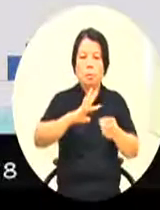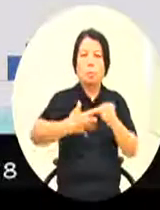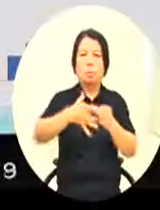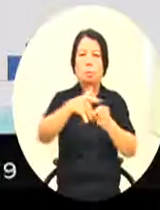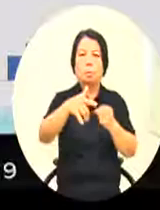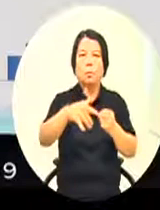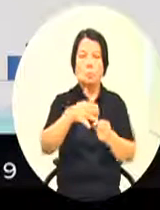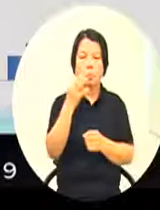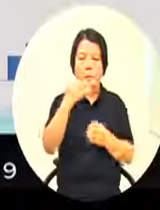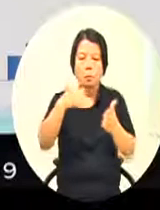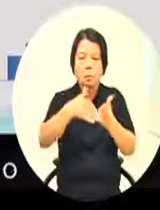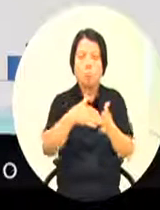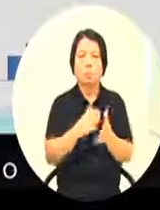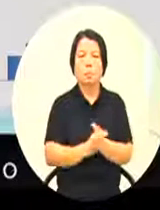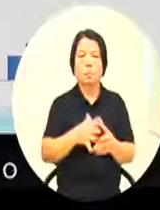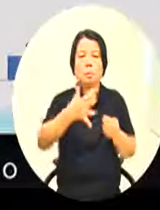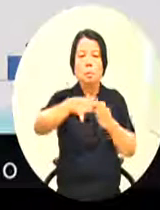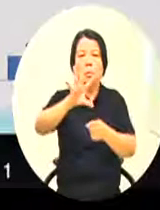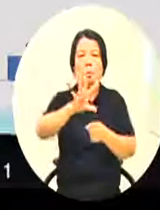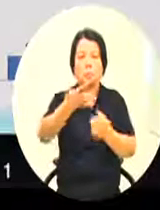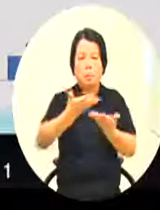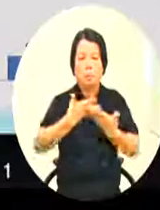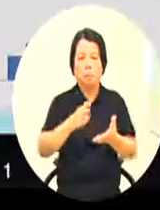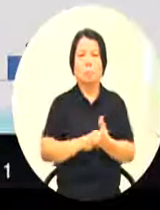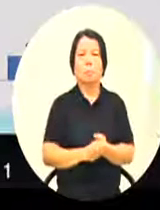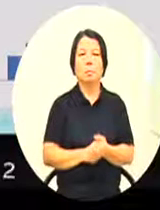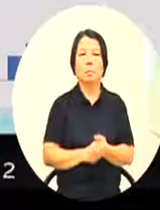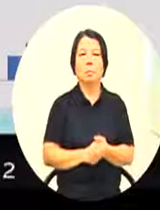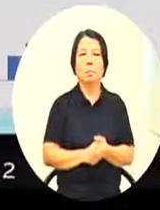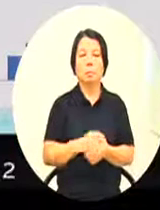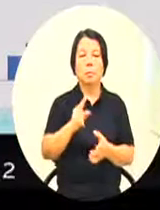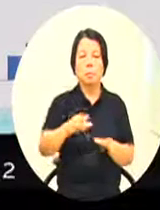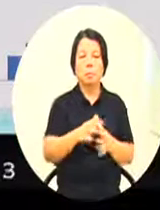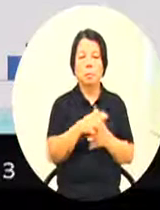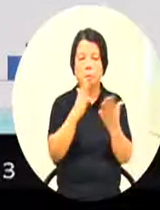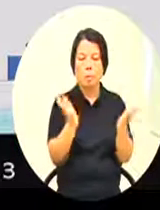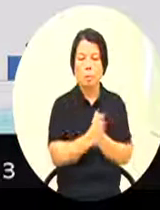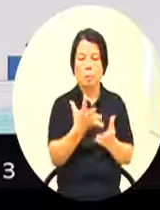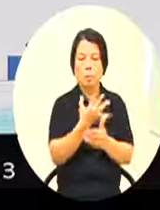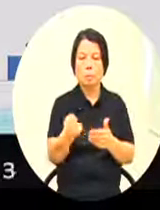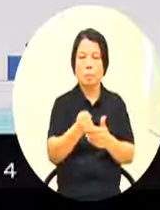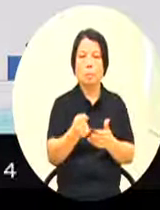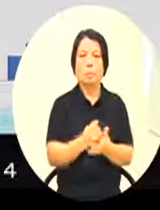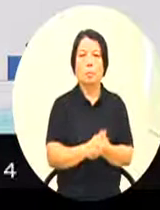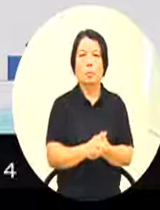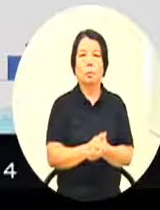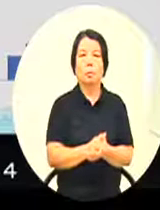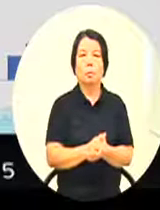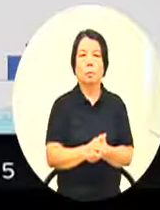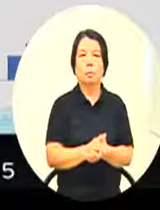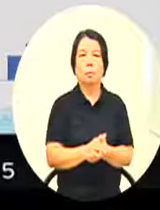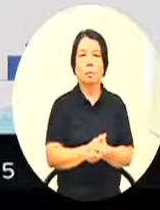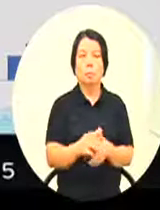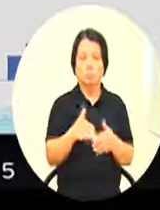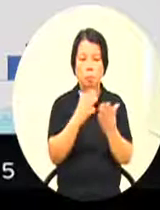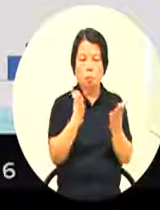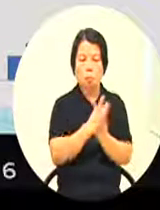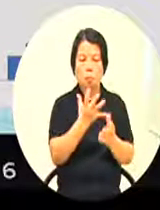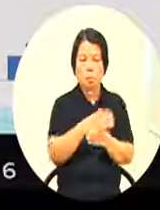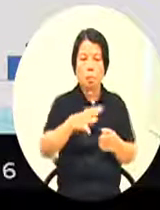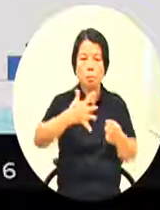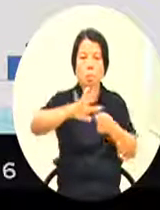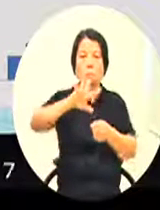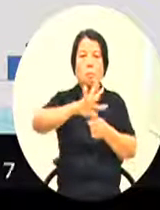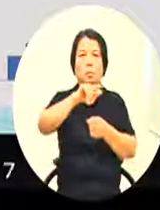们就来看一下，你们只给我高中的部分。但是呢，在整体数字上面来看一下，整体的数字高中值的